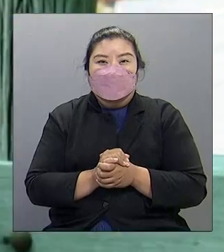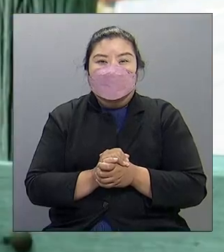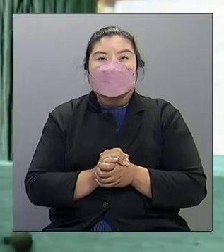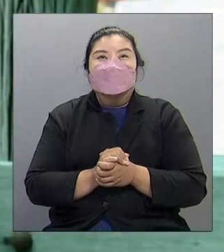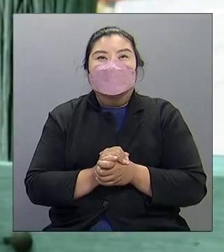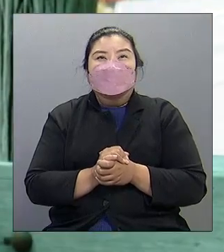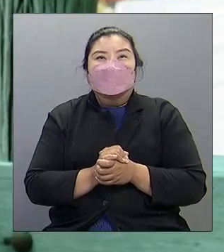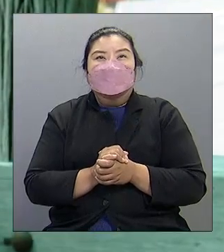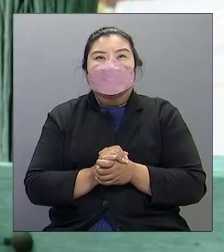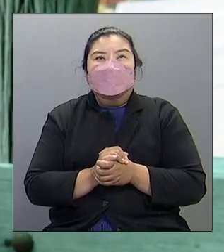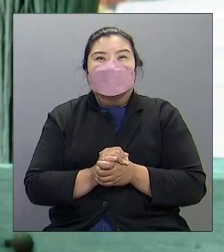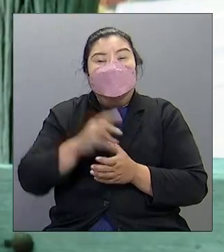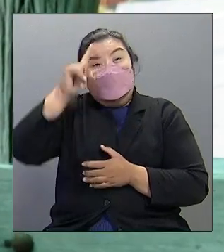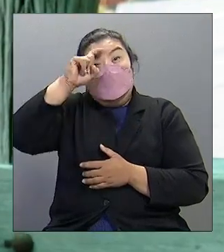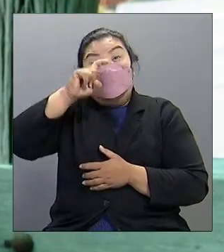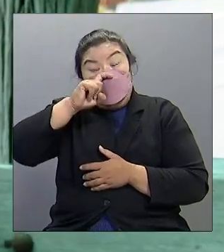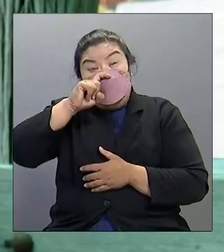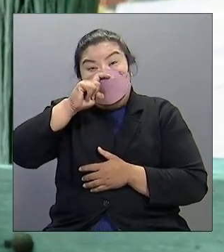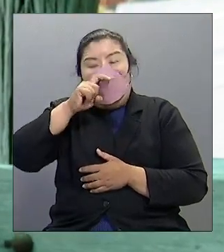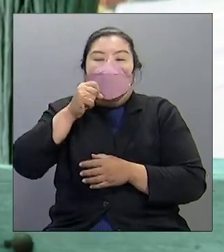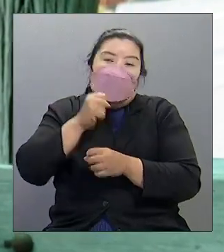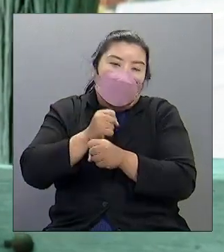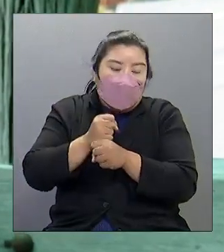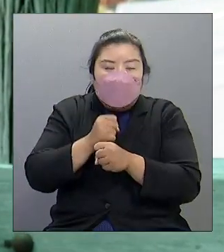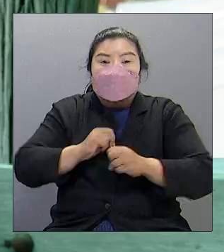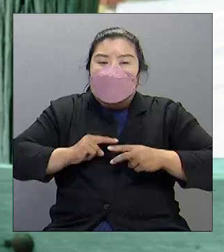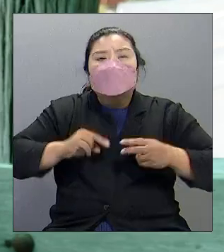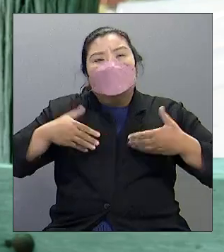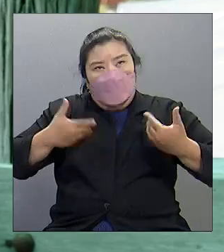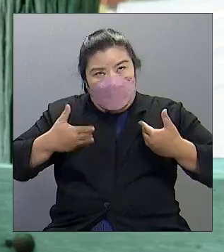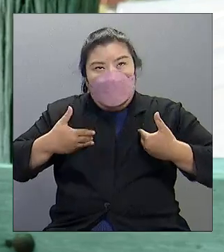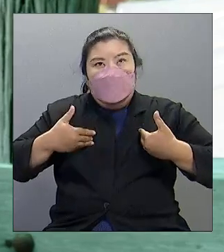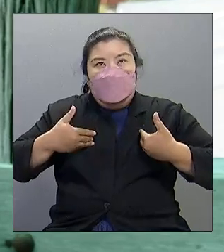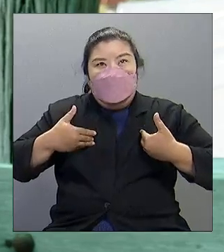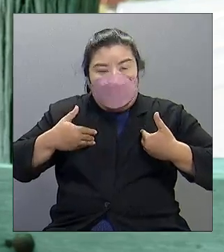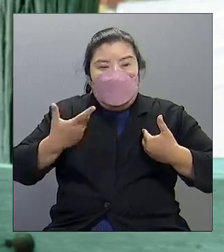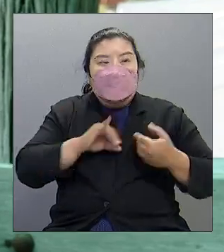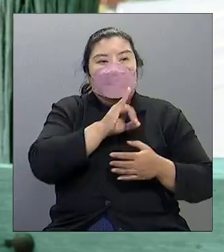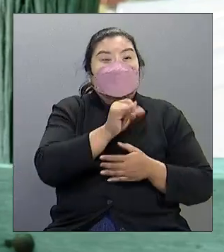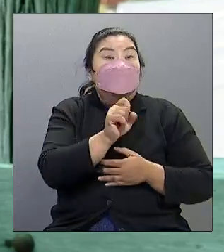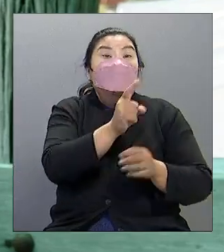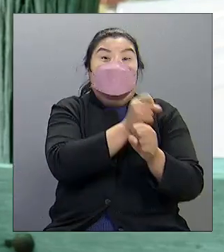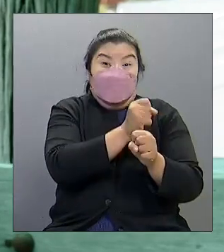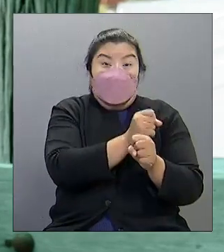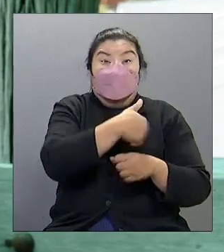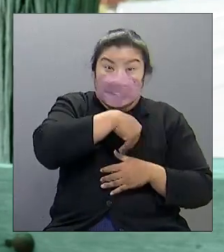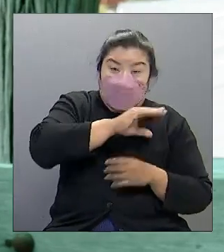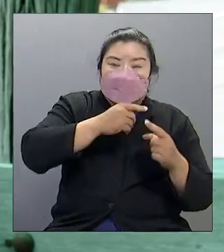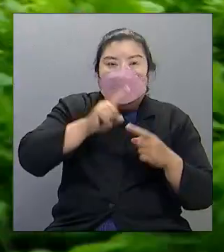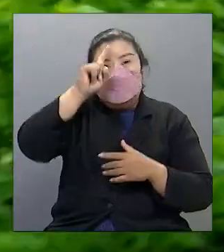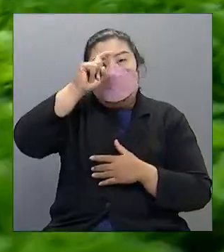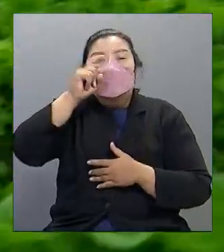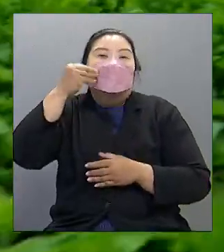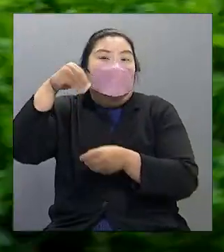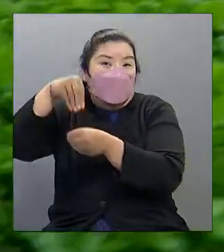เปเกษตรกรสาวอนาิยทำสนุก คือก่ะว่าเราจะตองไปทำงานแล้กสาวอนาิกกับมาทำสวนที่บ้าน แต่ว่